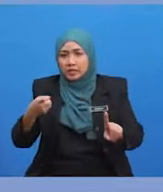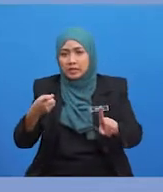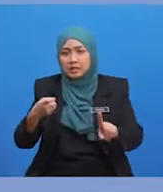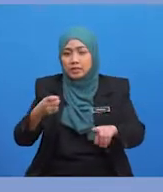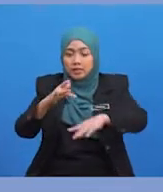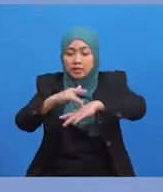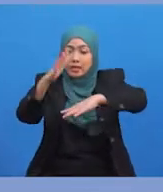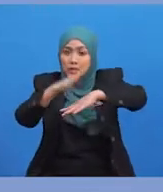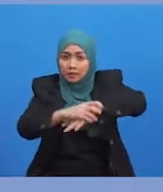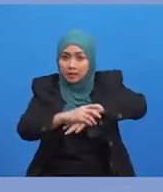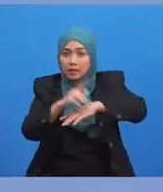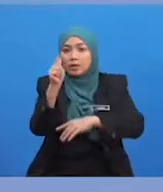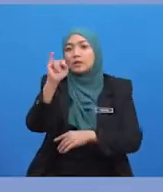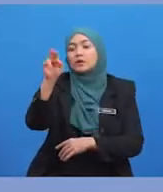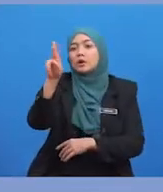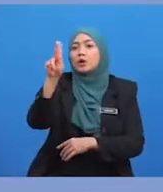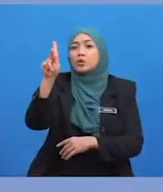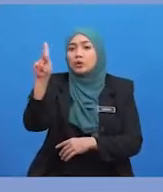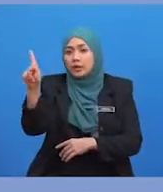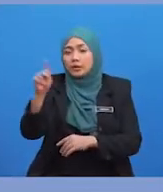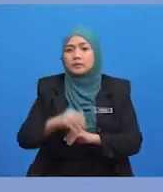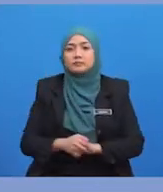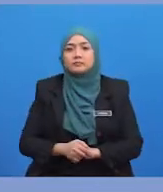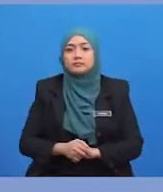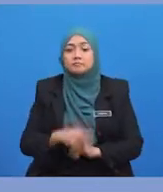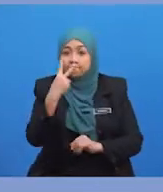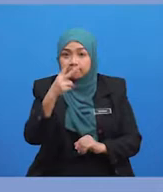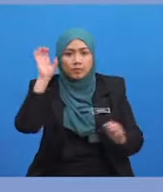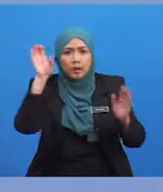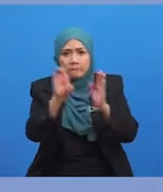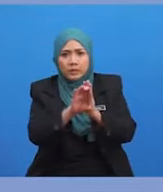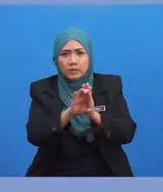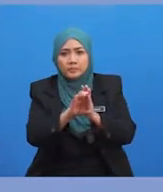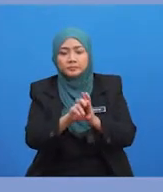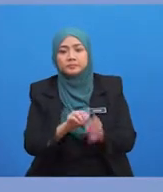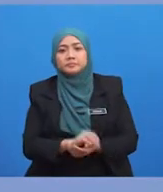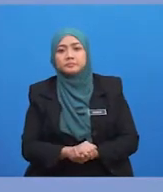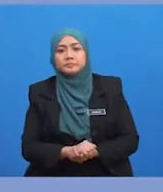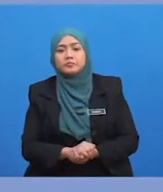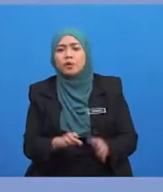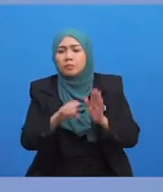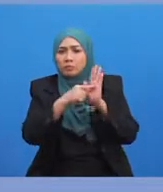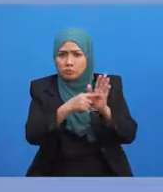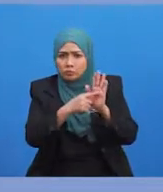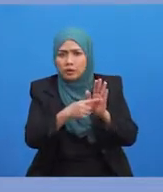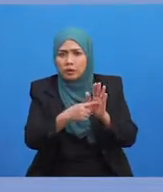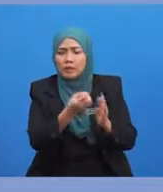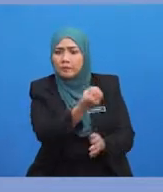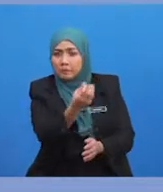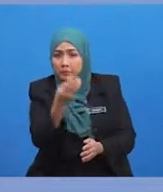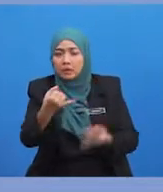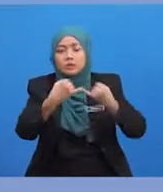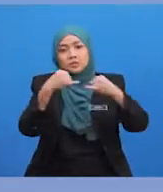betina. Lihat gambar seterusnya. Gambar menunjukkan beberapa jenis